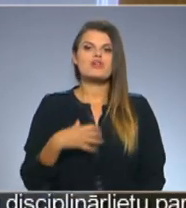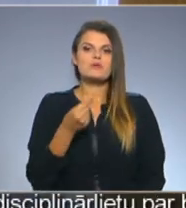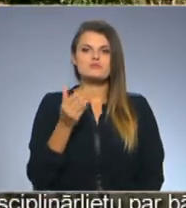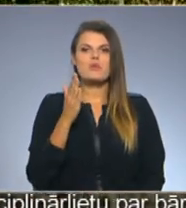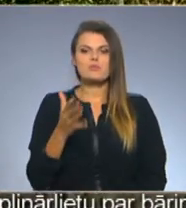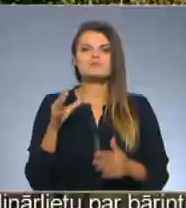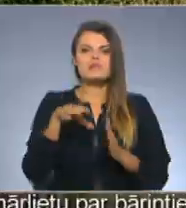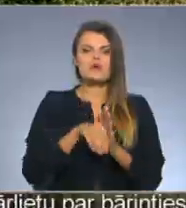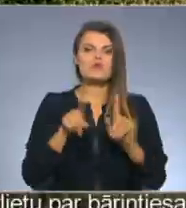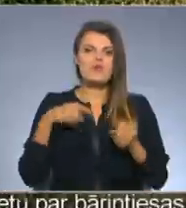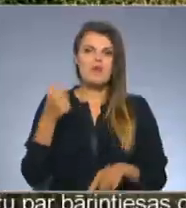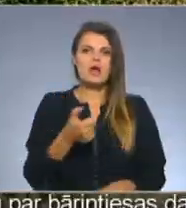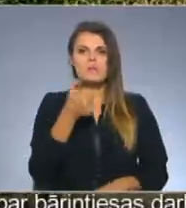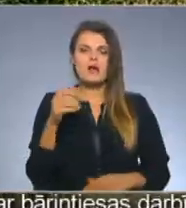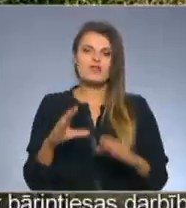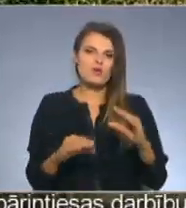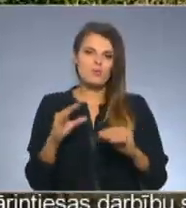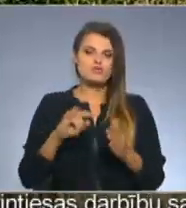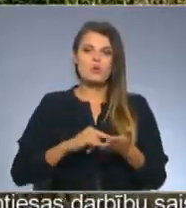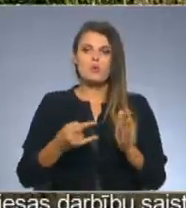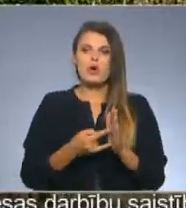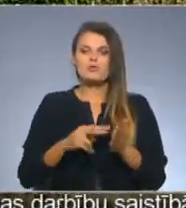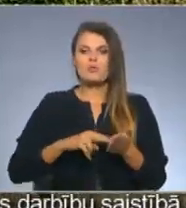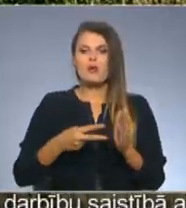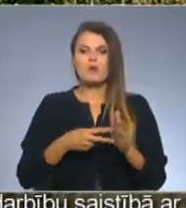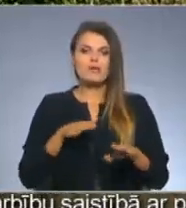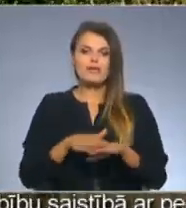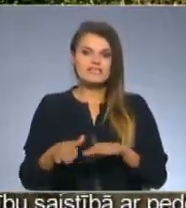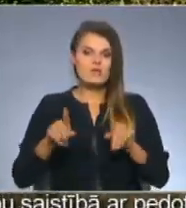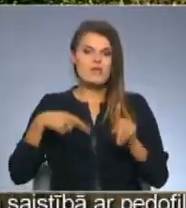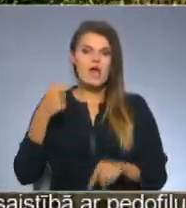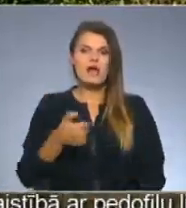summa tiks iekļaut nākamā gada budžetā. Projektu plānots īstenot